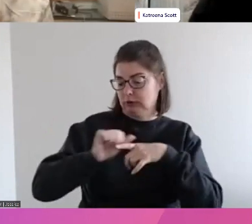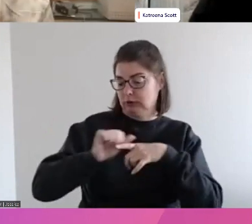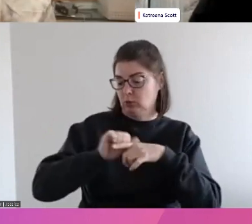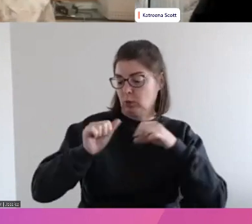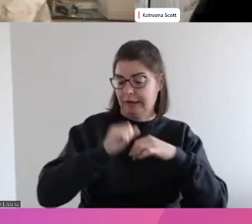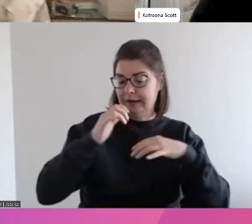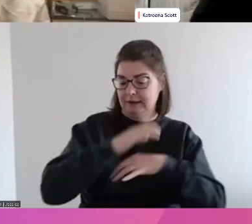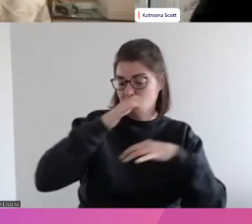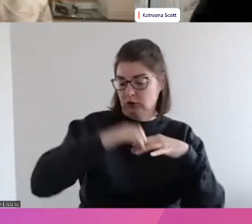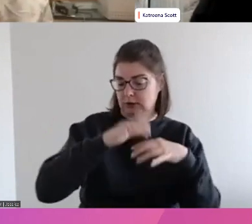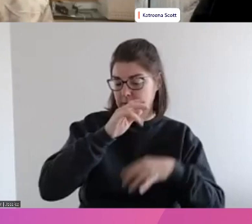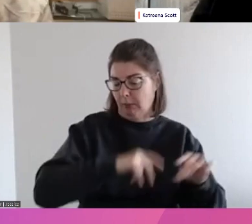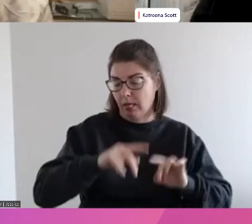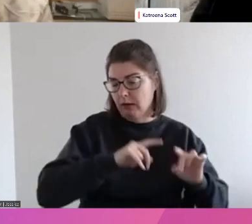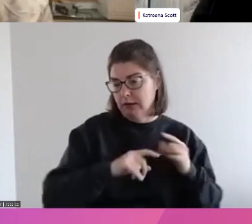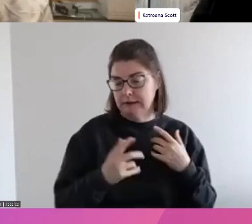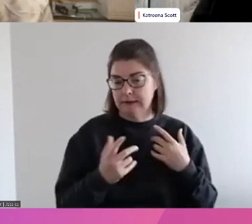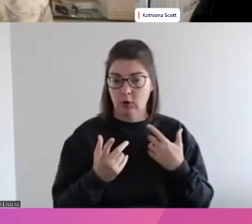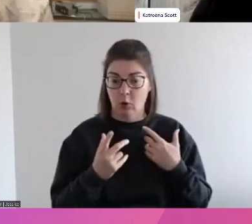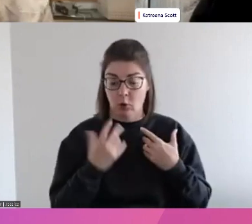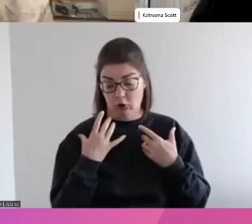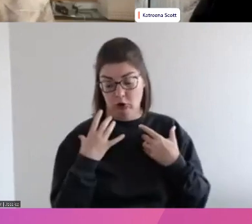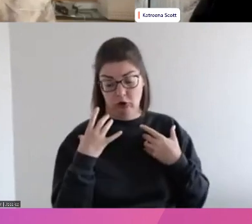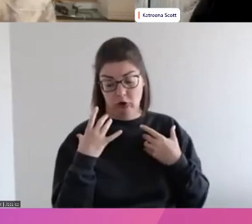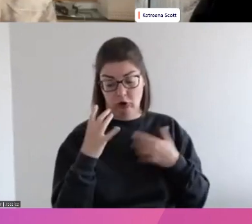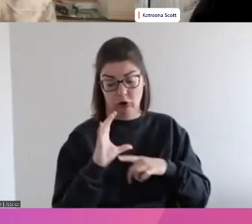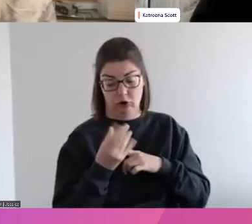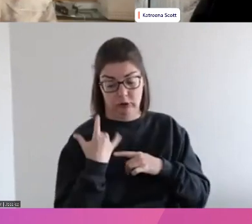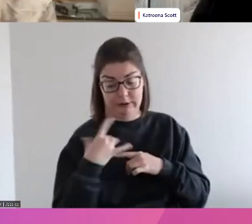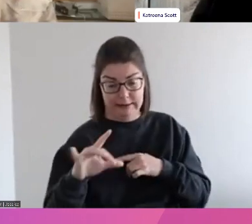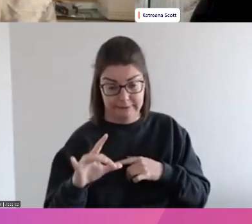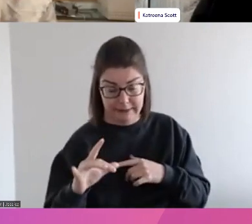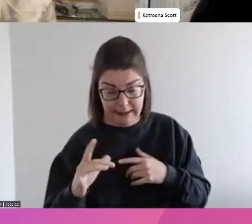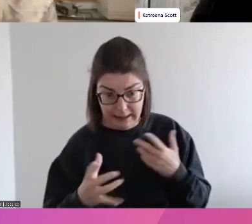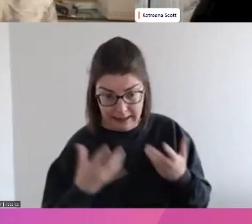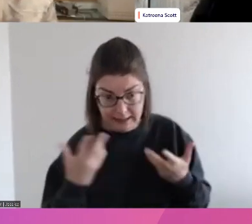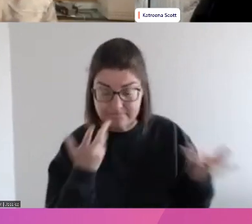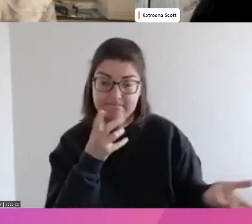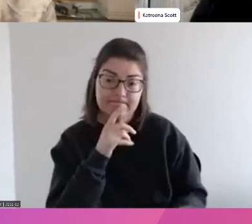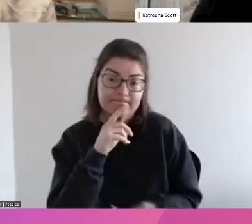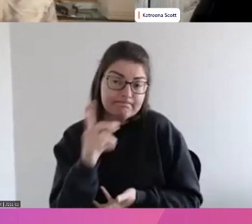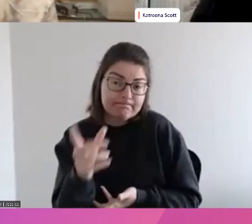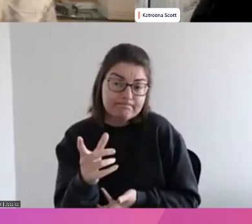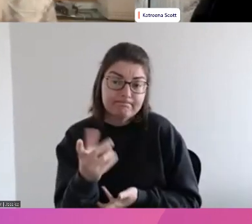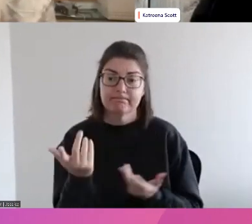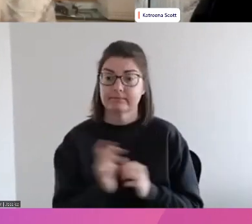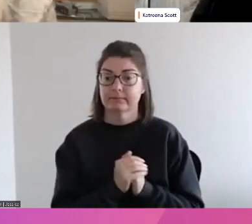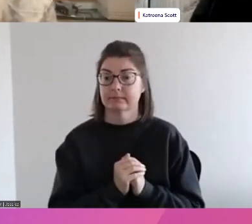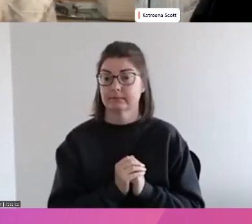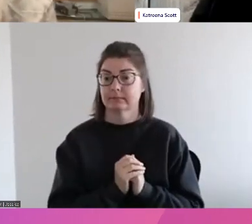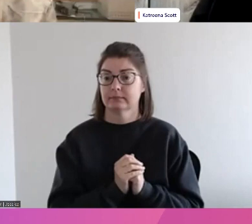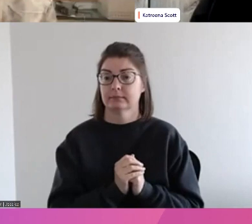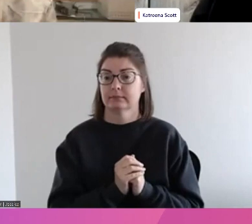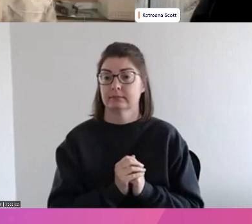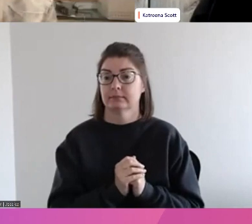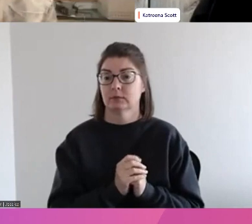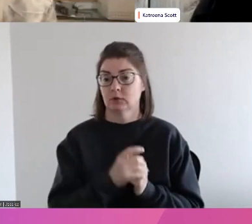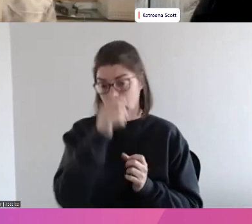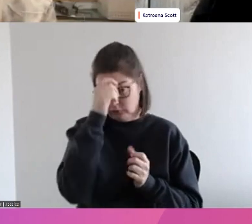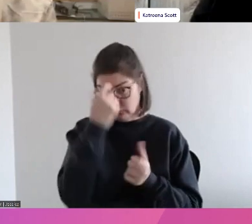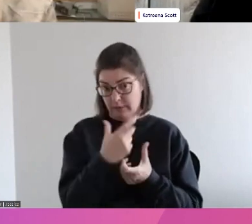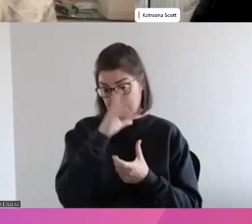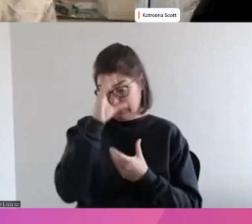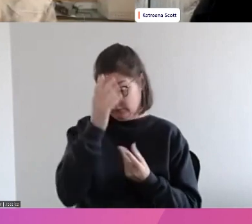que ma conseillère ou mon intervenante avait une formation autochtone ou était culturellement sensible. Peut-être parce